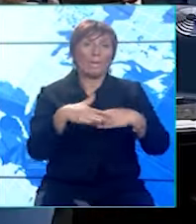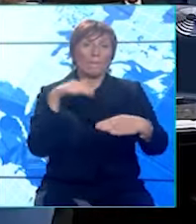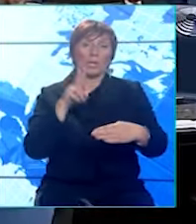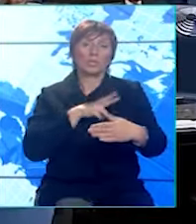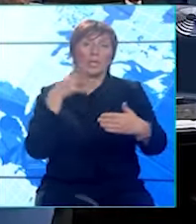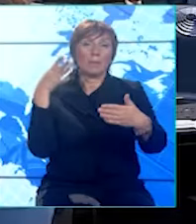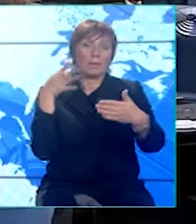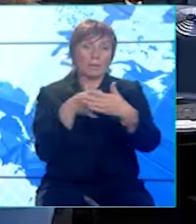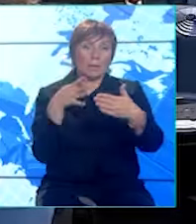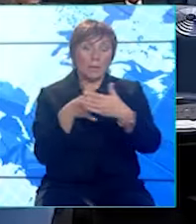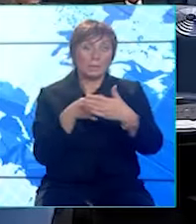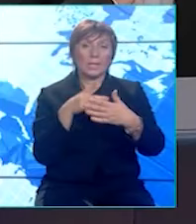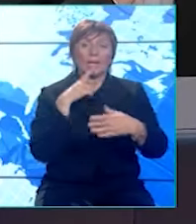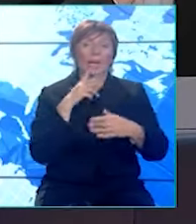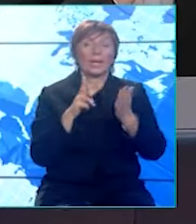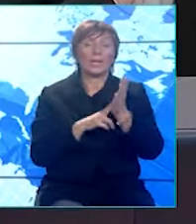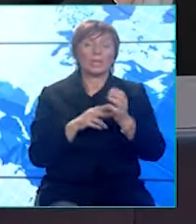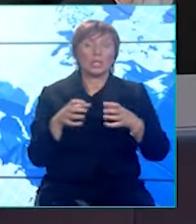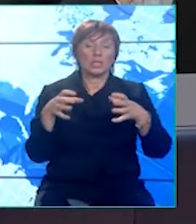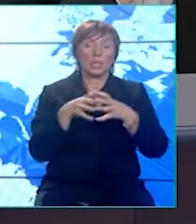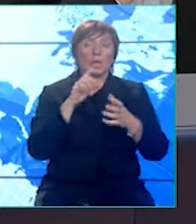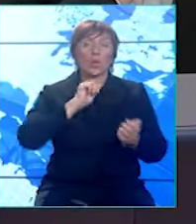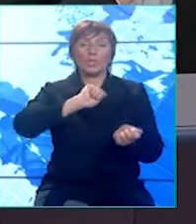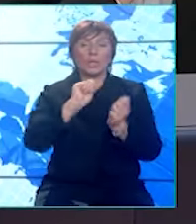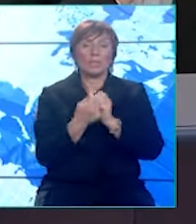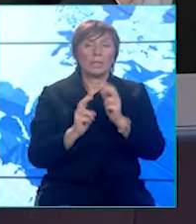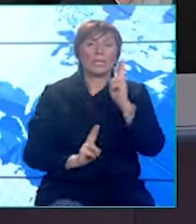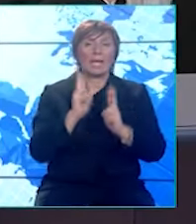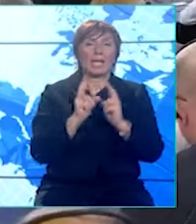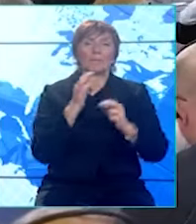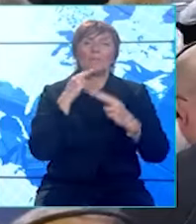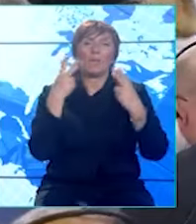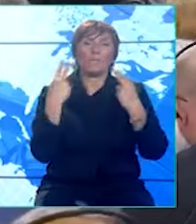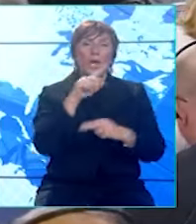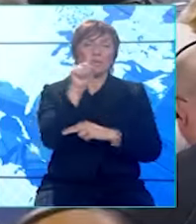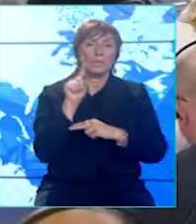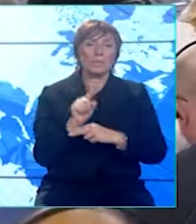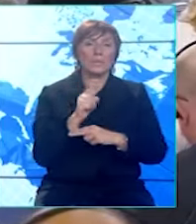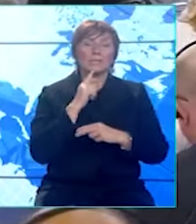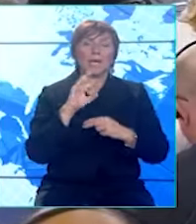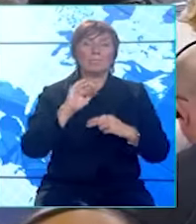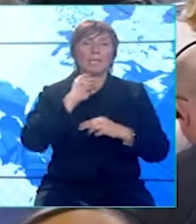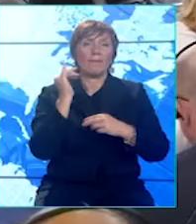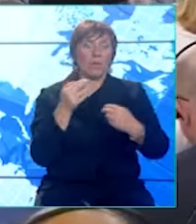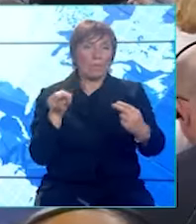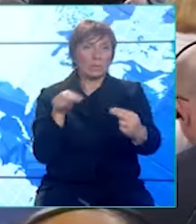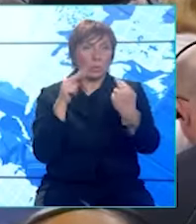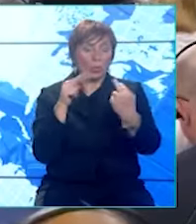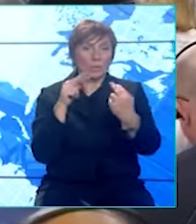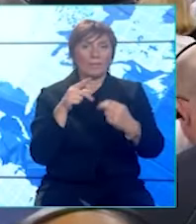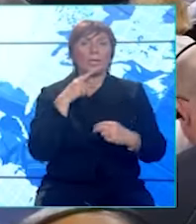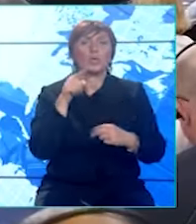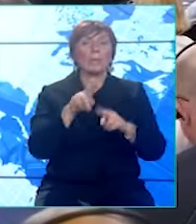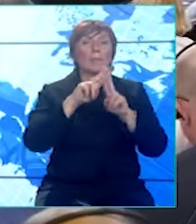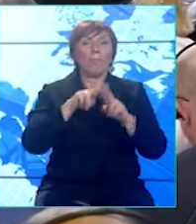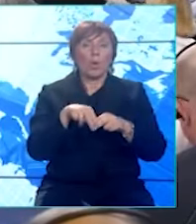utjecajni nacionalistički blok koji će sasvim je sigurno izmijeniti rasprave o ključnim pitanjima sa kojima se Evropa suočava. To bi također